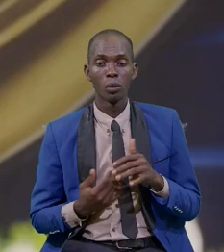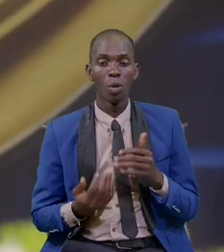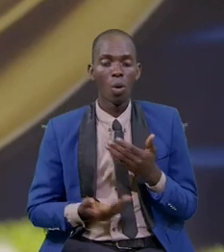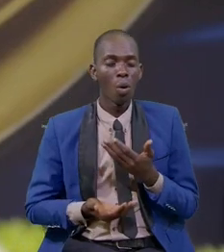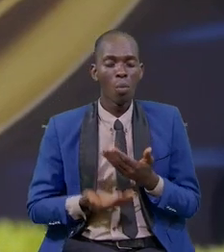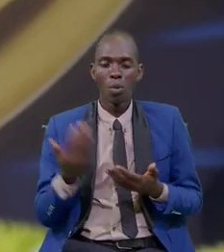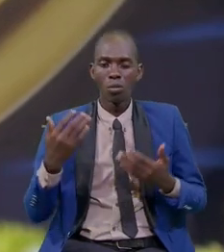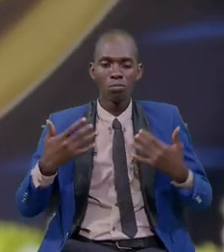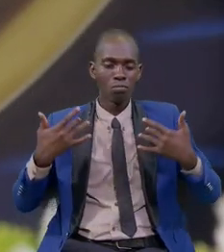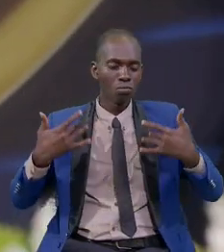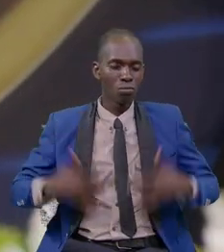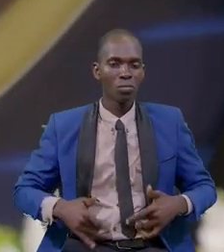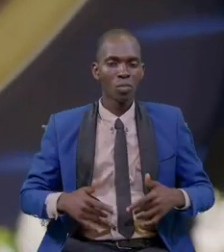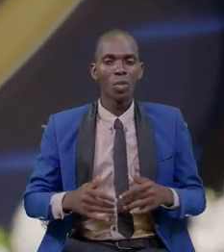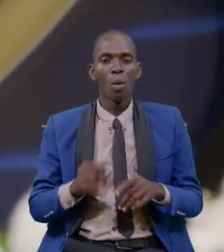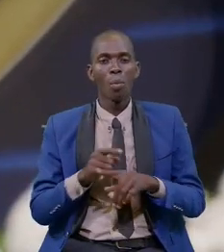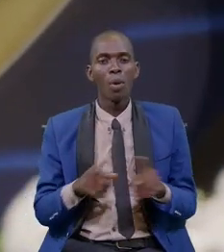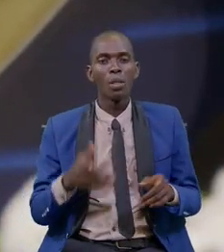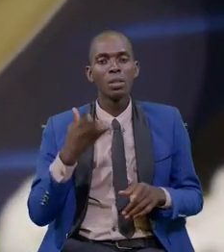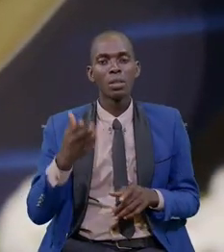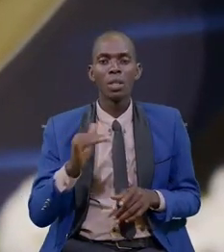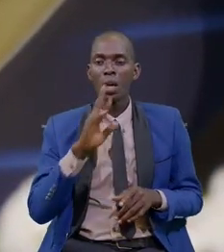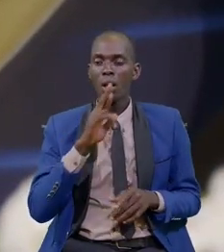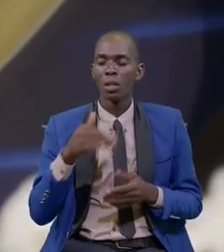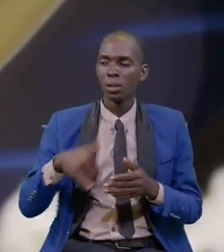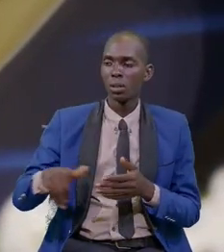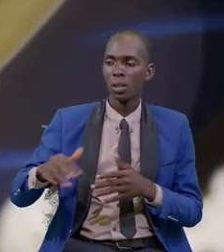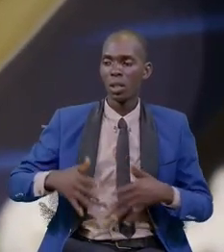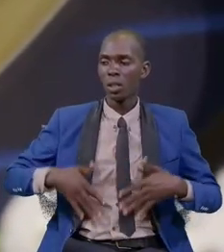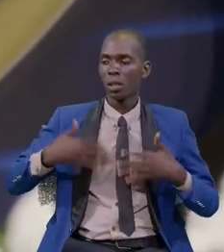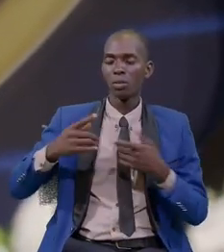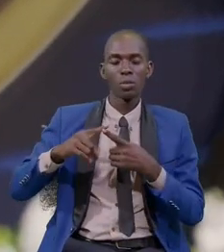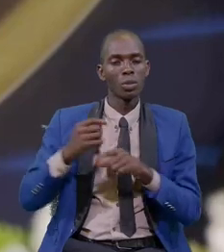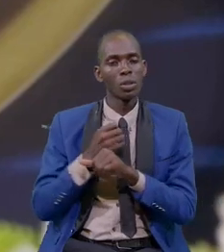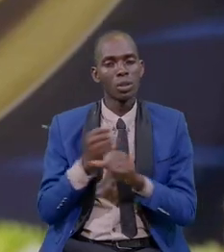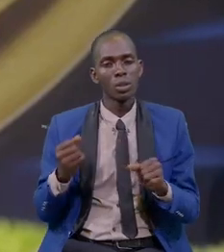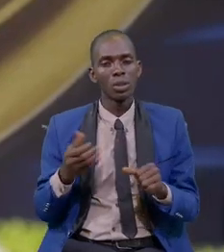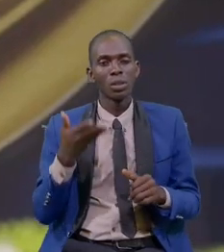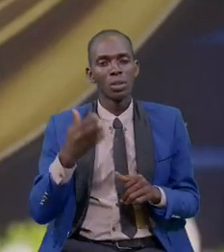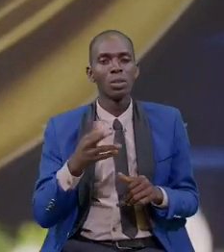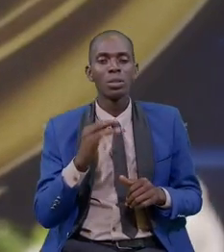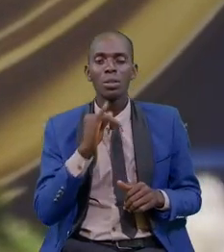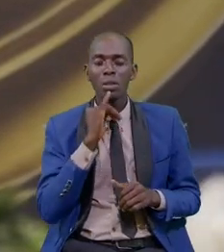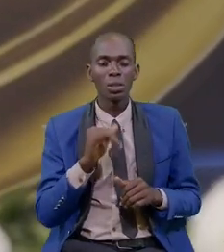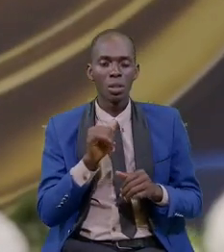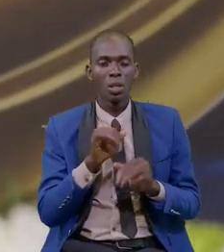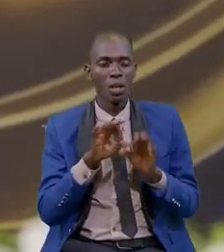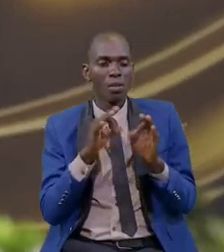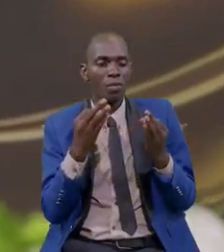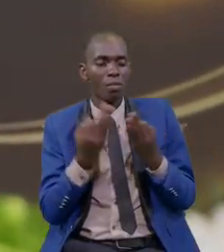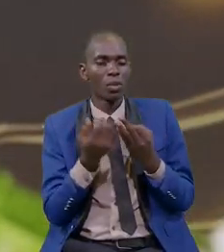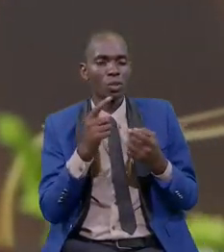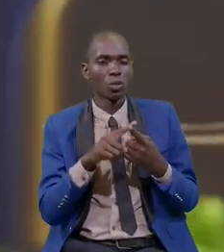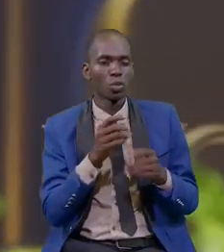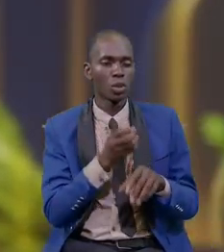l'épuisement. Mais il y a une vie à sauver. Il y a une vie à secourir. Il y a une famille à